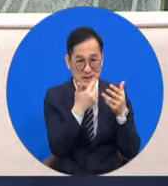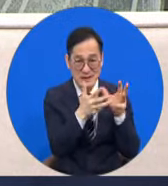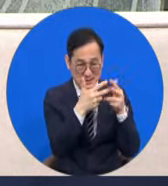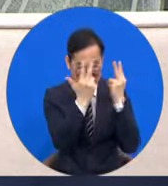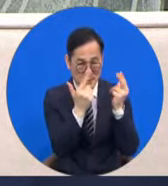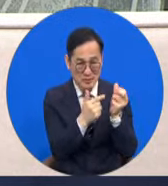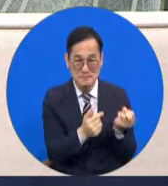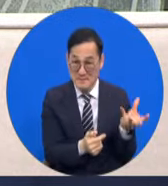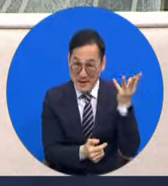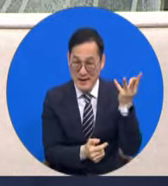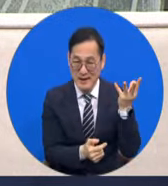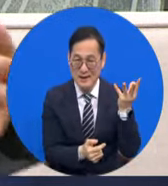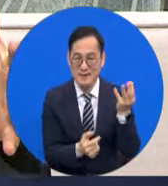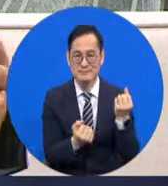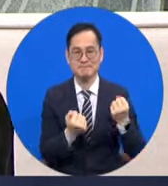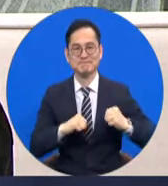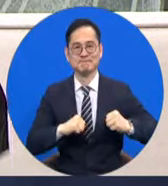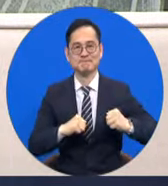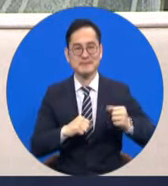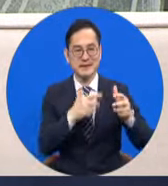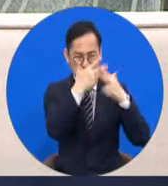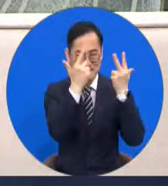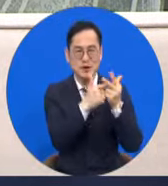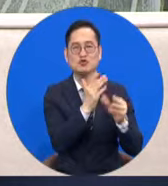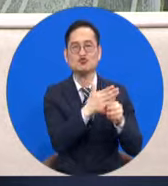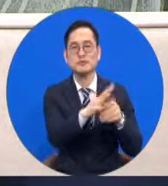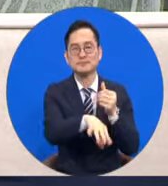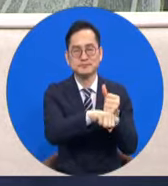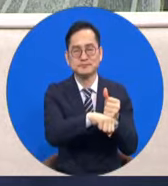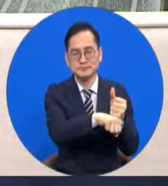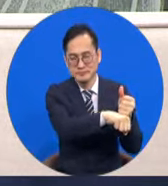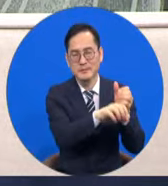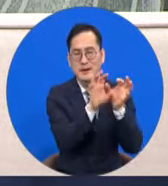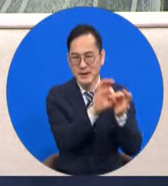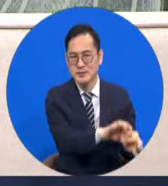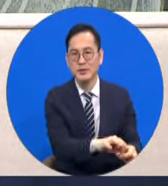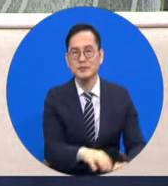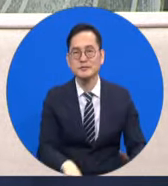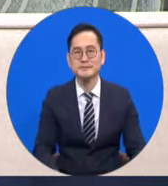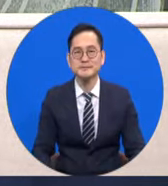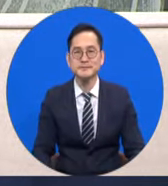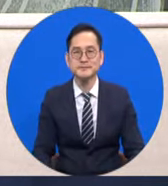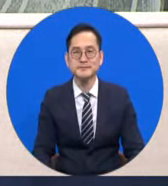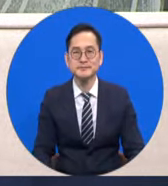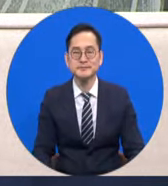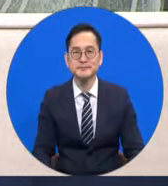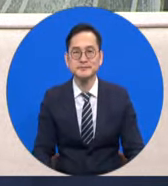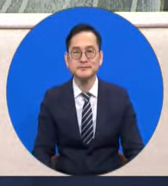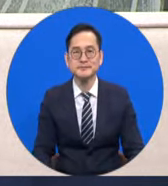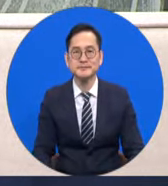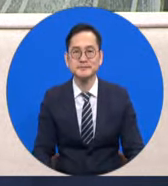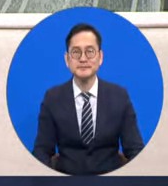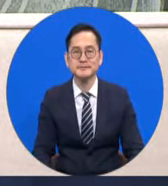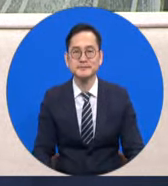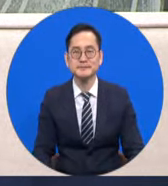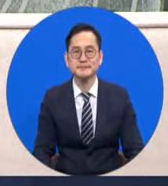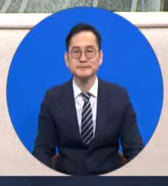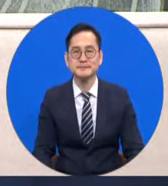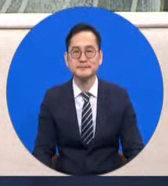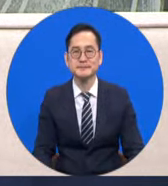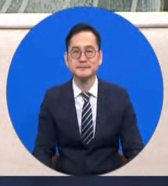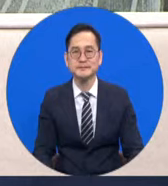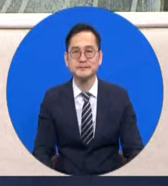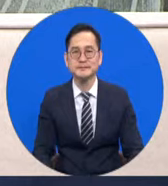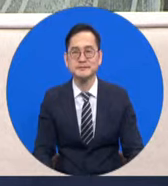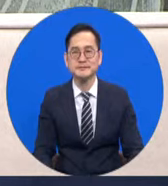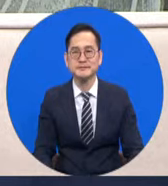의석을 획득할 경우는 상당히 당이 이재명 체제로 안정화될 것이다. 이제 그렇게 볼 수 있습니다. 근데 그 제일 우리가 상상하기